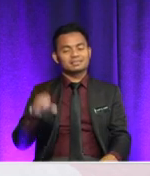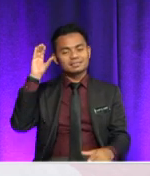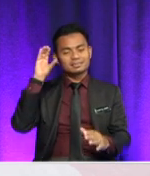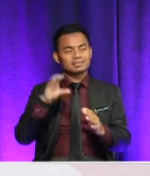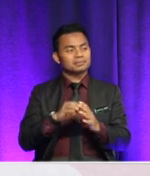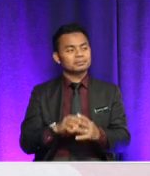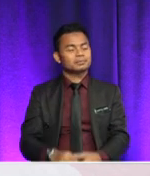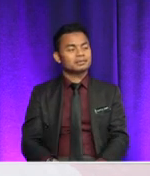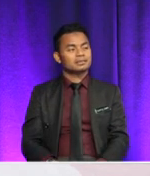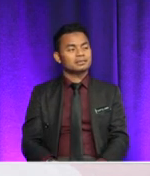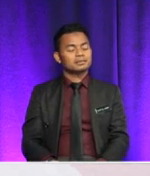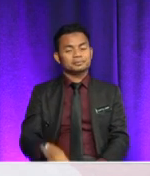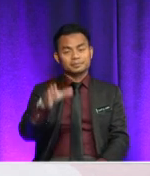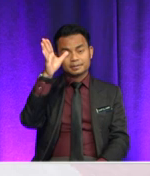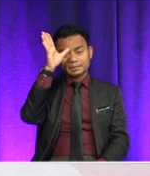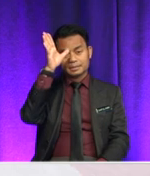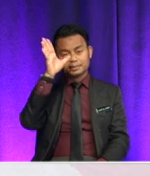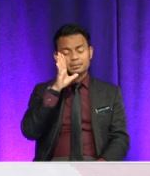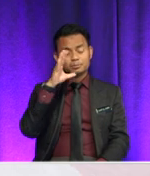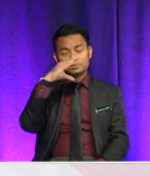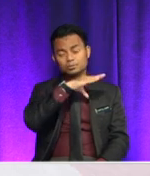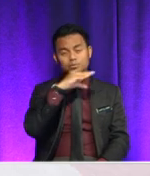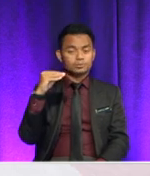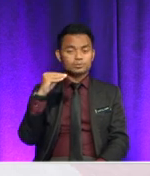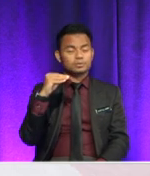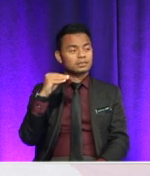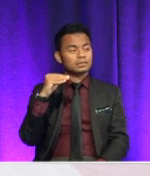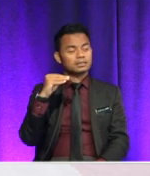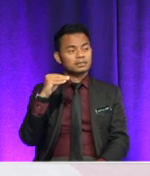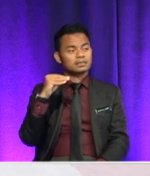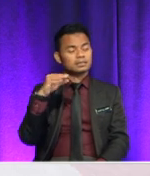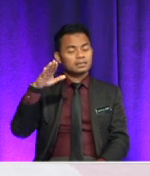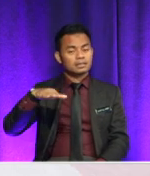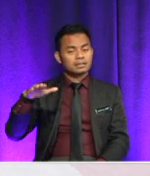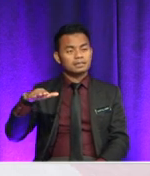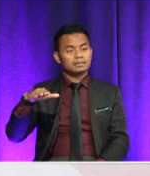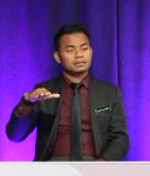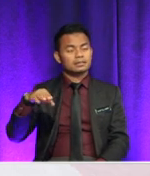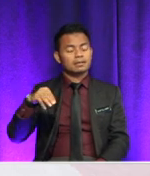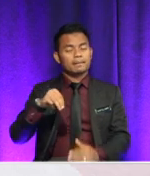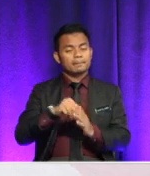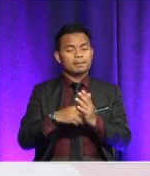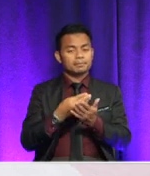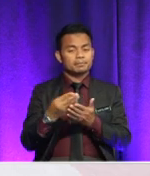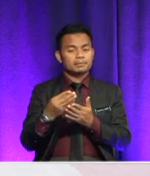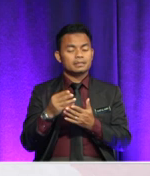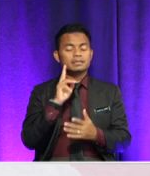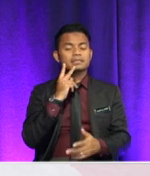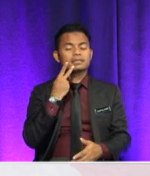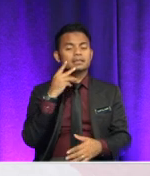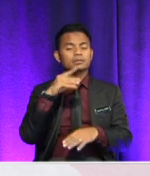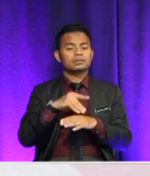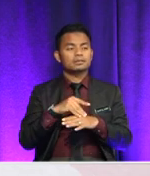ibu dan adik membeli sayur di pasar ibu dan adik membeli sayur di pasar